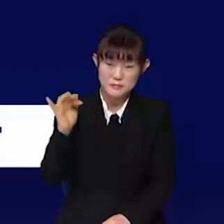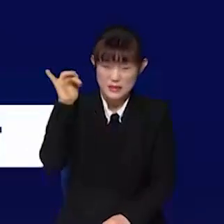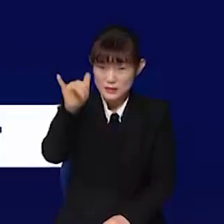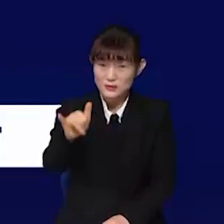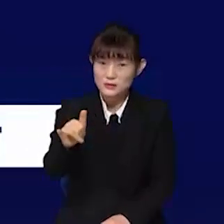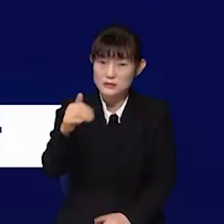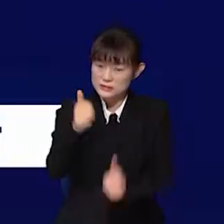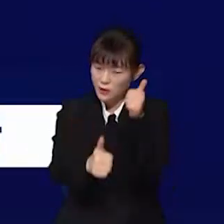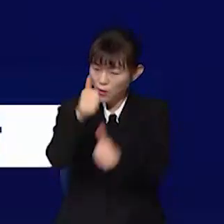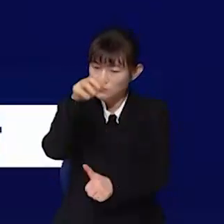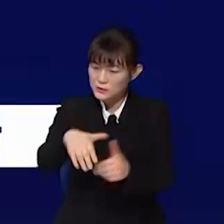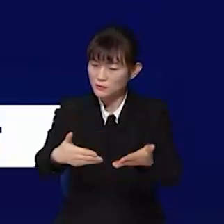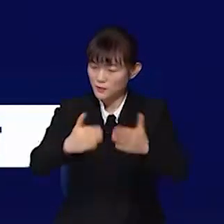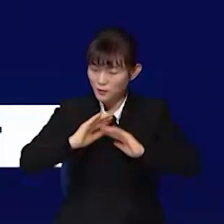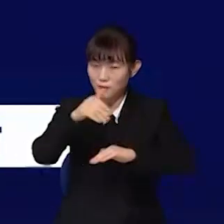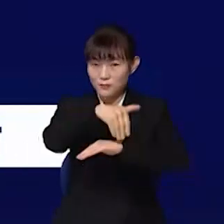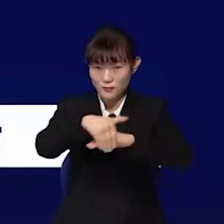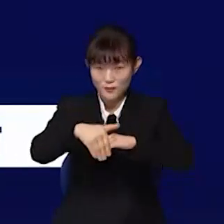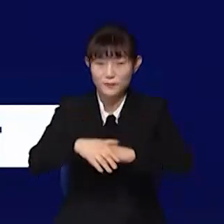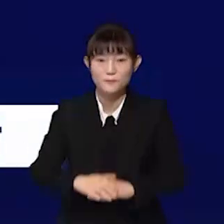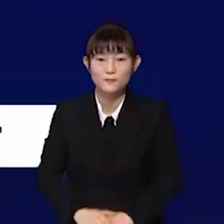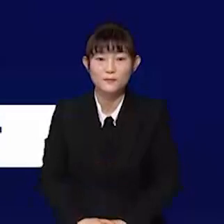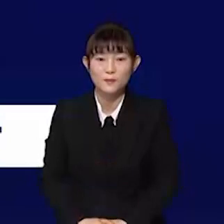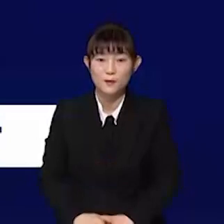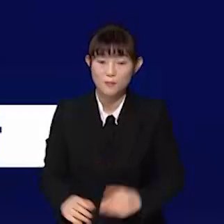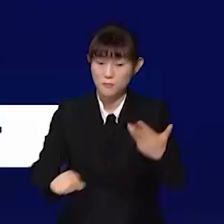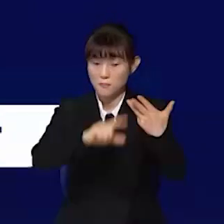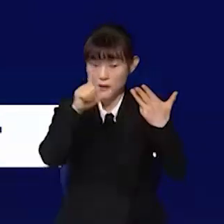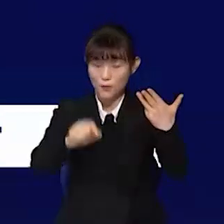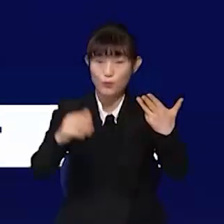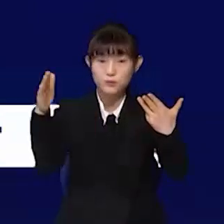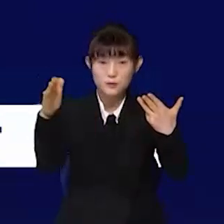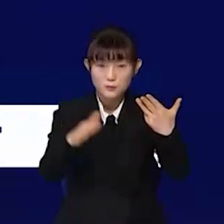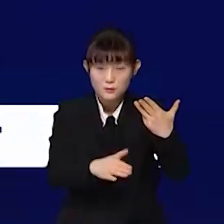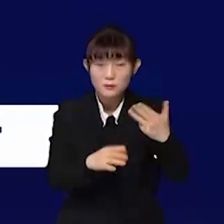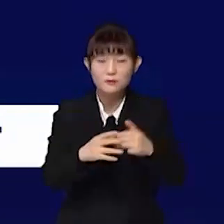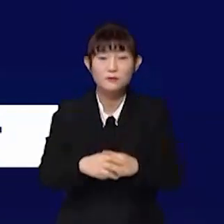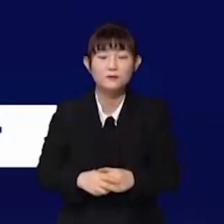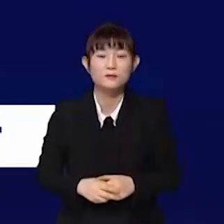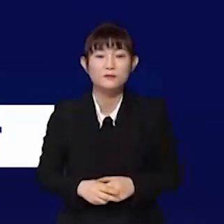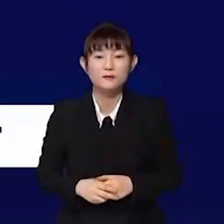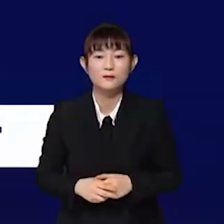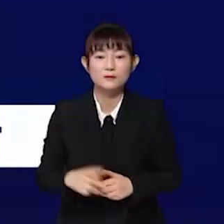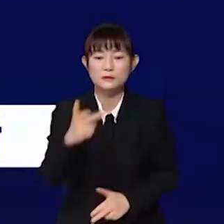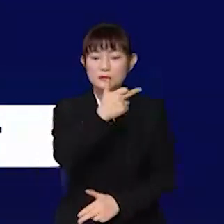시험장을 구축하게 됩니다. 그래서 금년 8월부터는